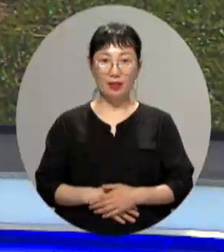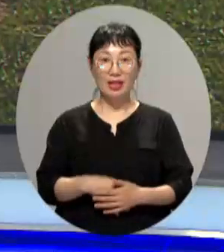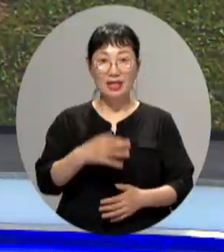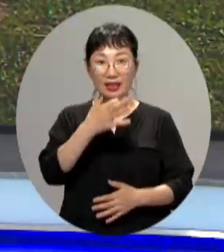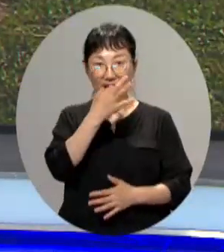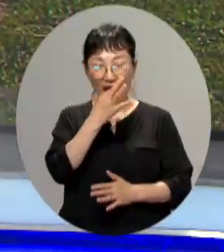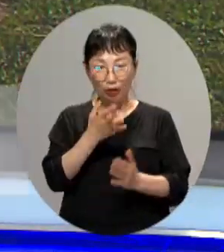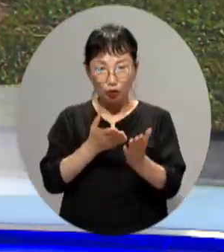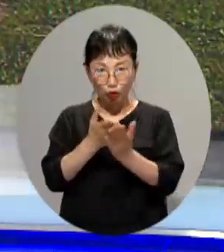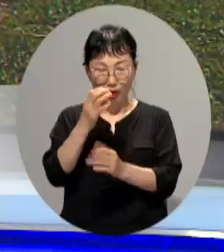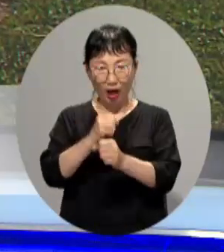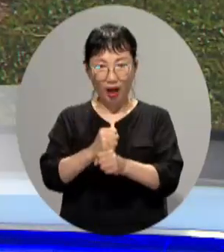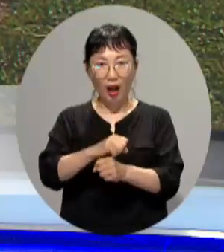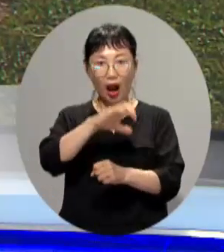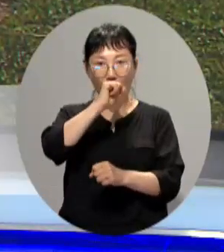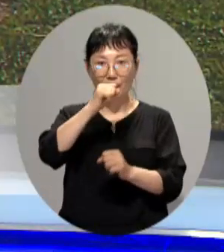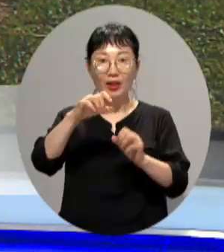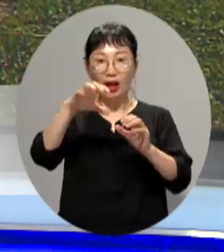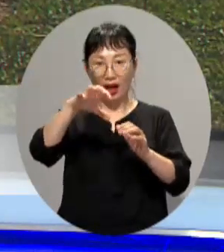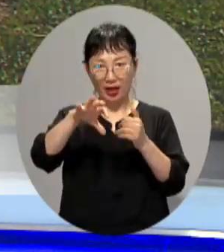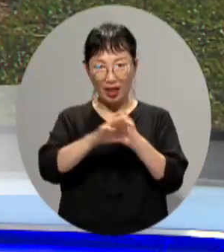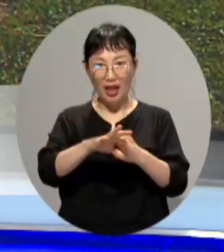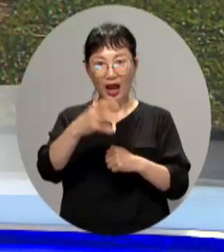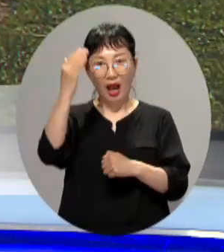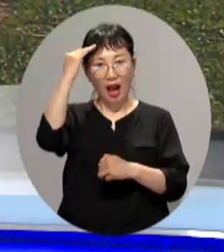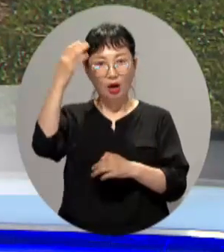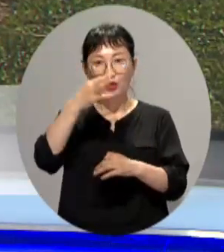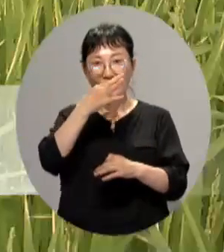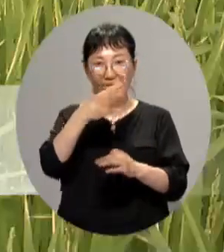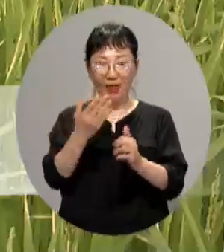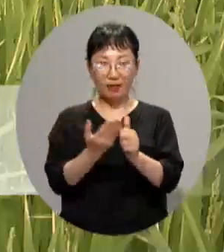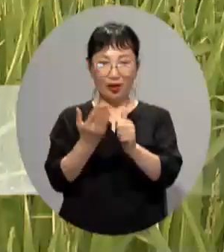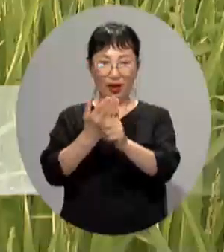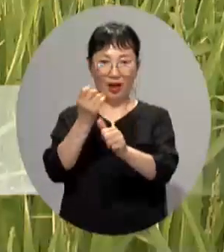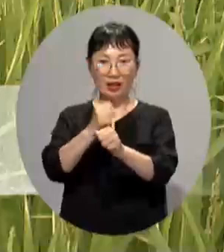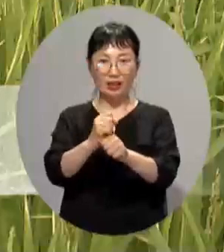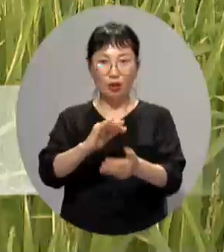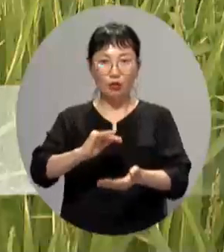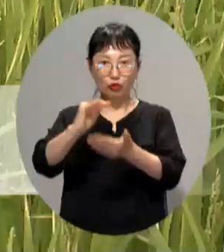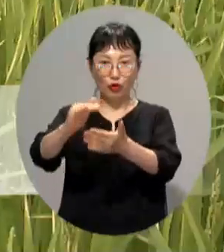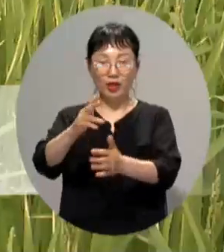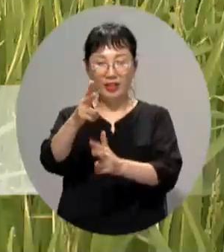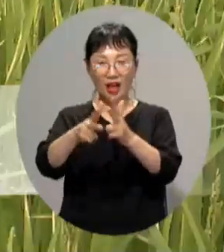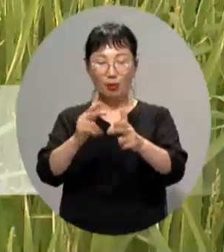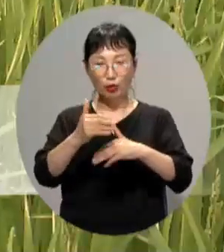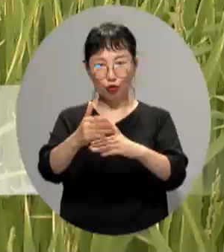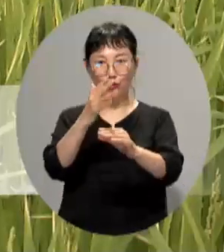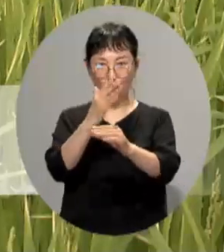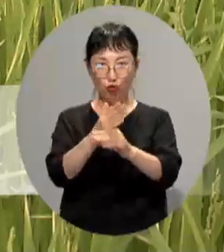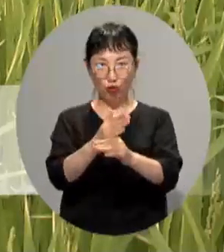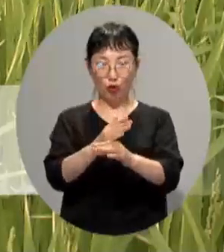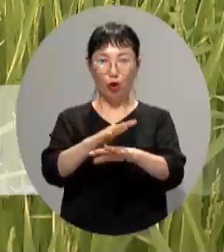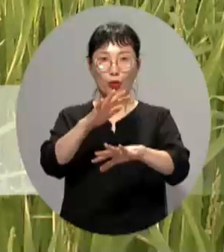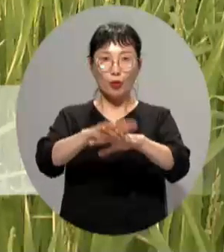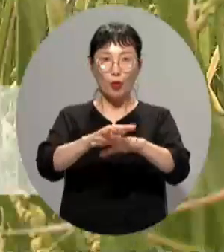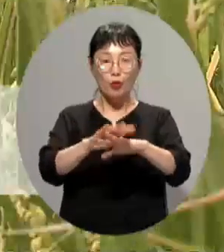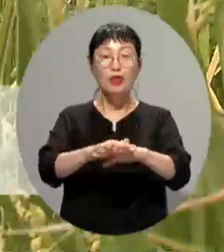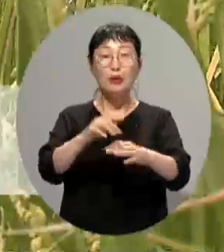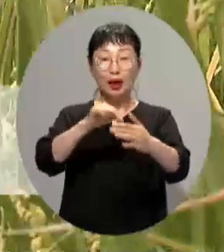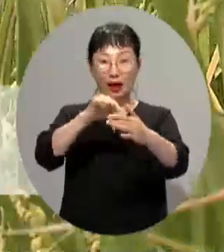쌀을 주식으로 하는 아프리카의 한국 쌀을 현지 생산에 공급하는 사업이 추진됩니다.